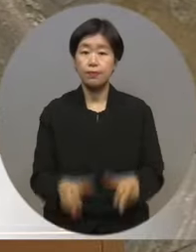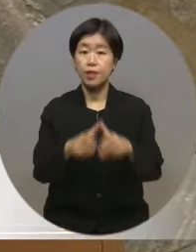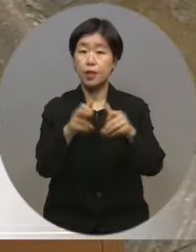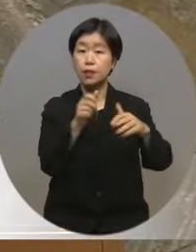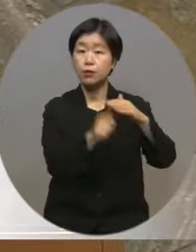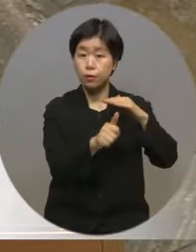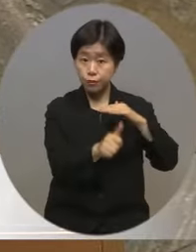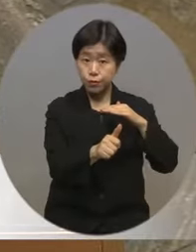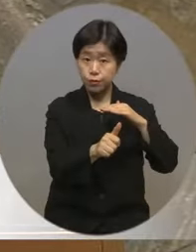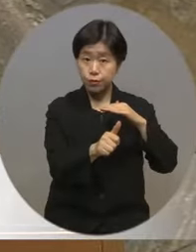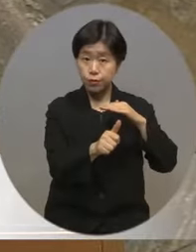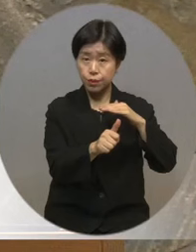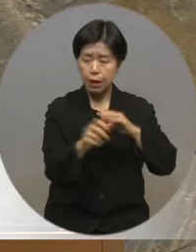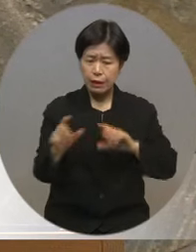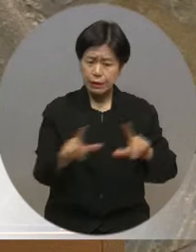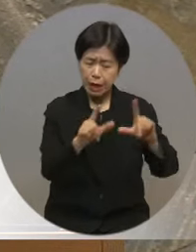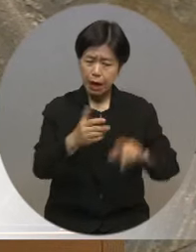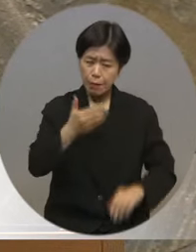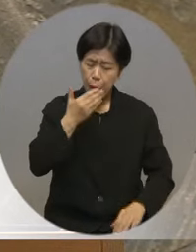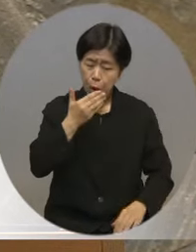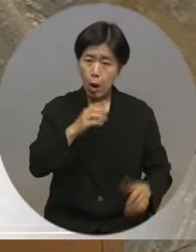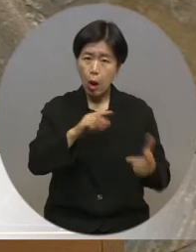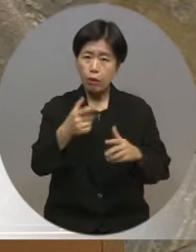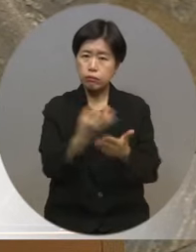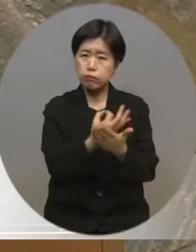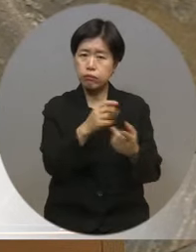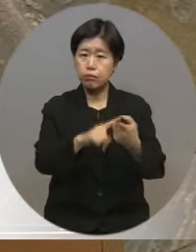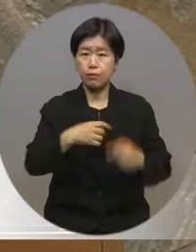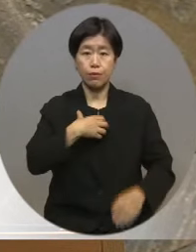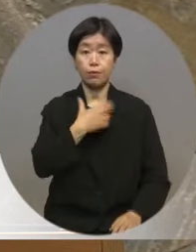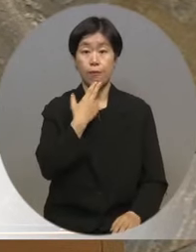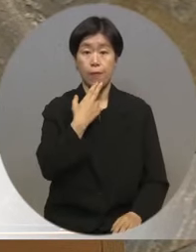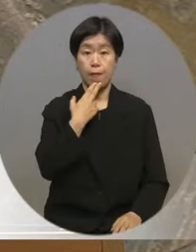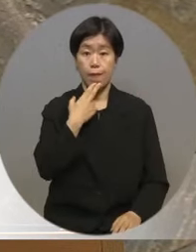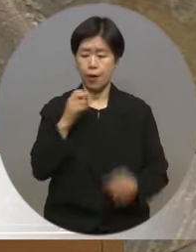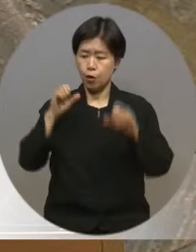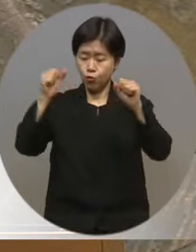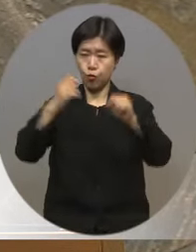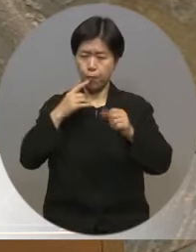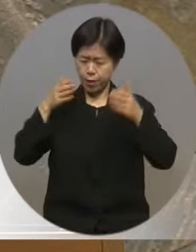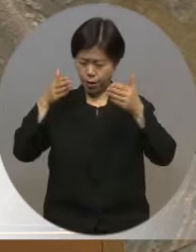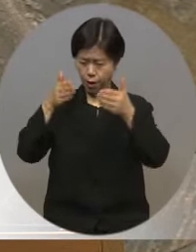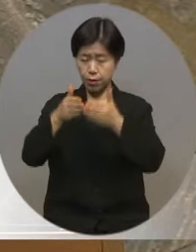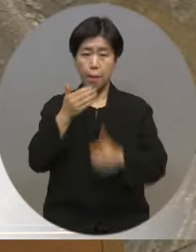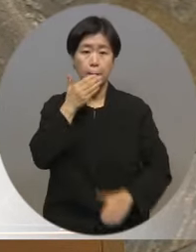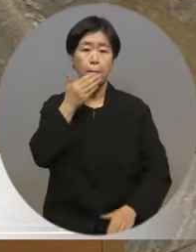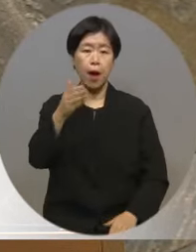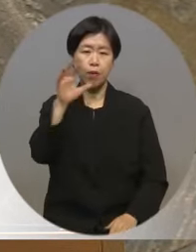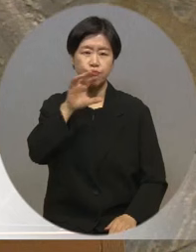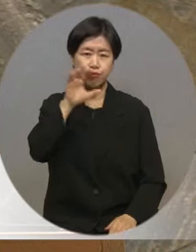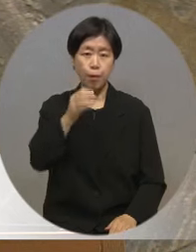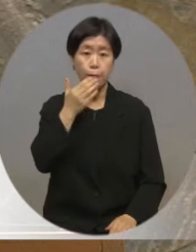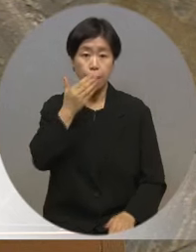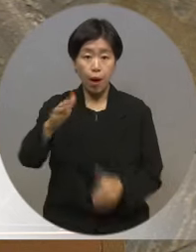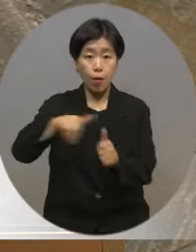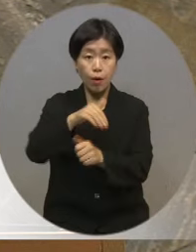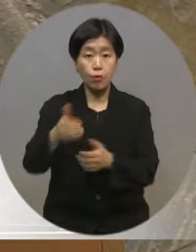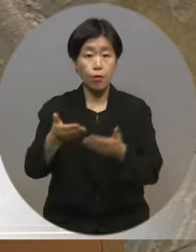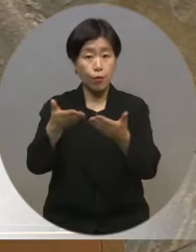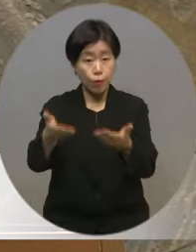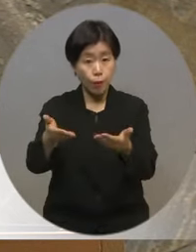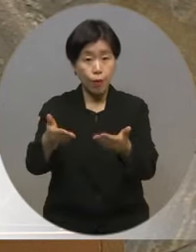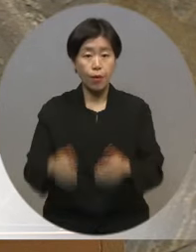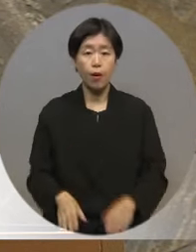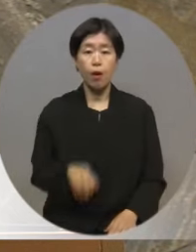선수가 생계에 대한 걱정 없이 운동에 전념하고 훈련에 매진할 수 있는 환경은